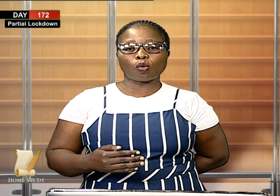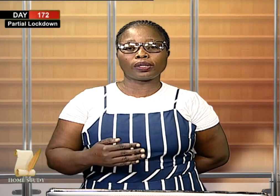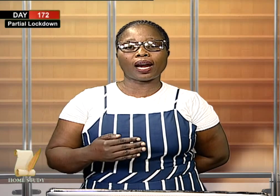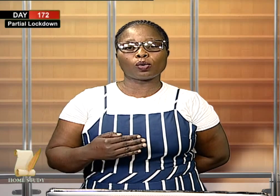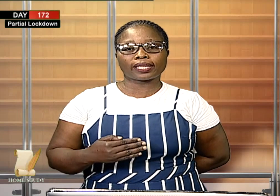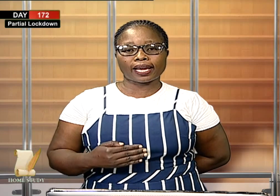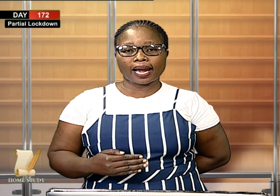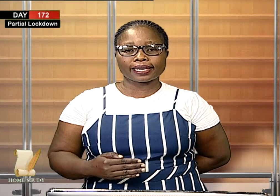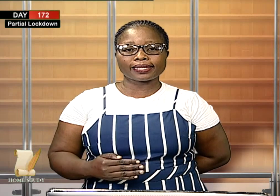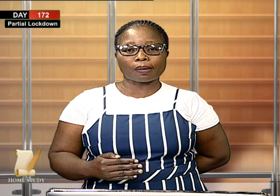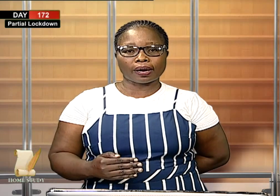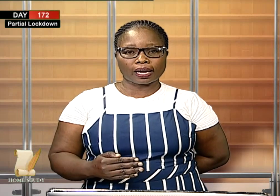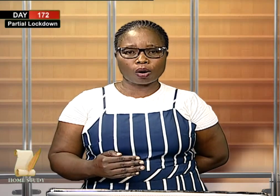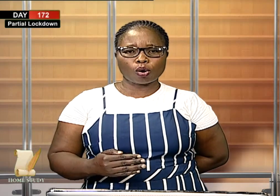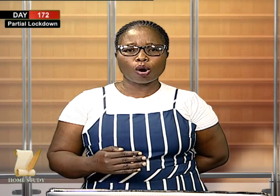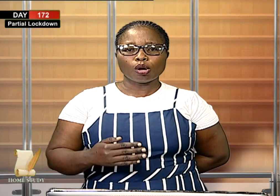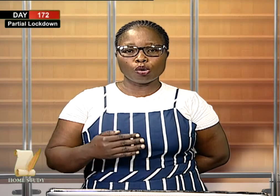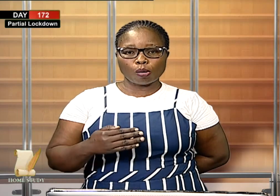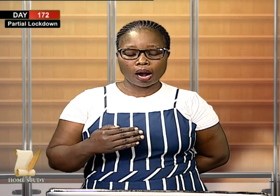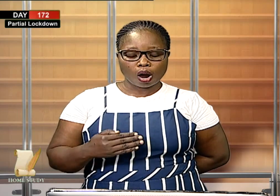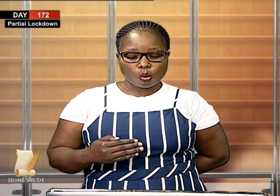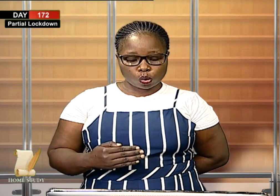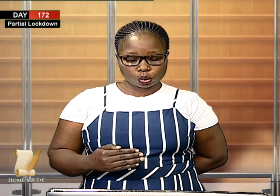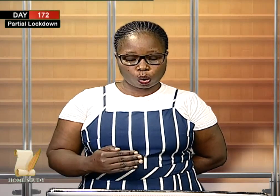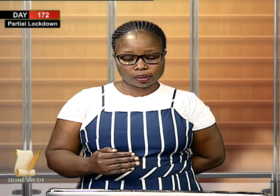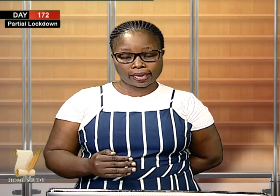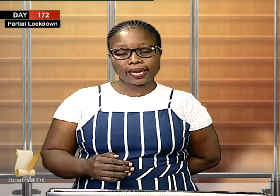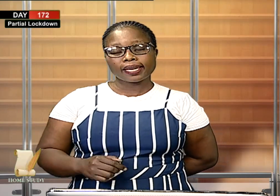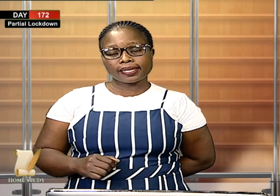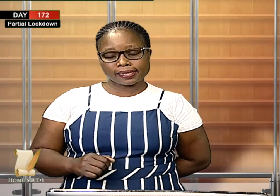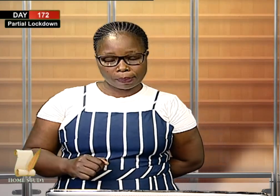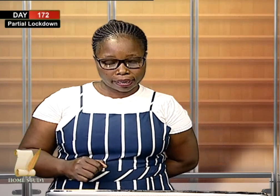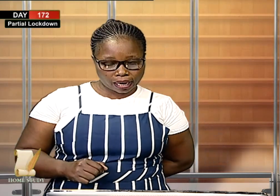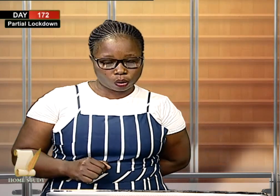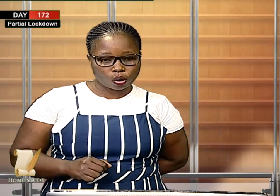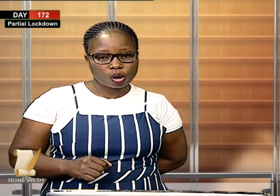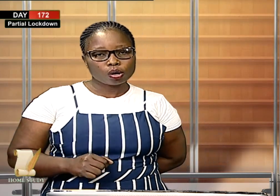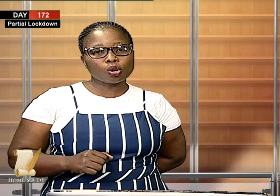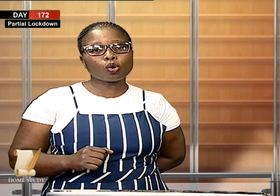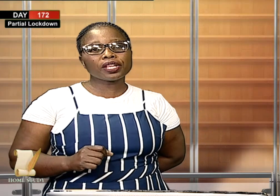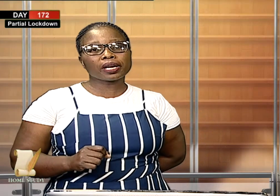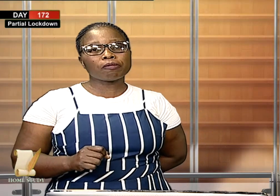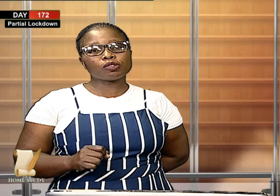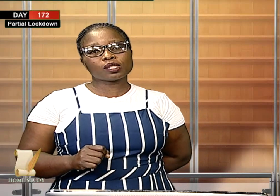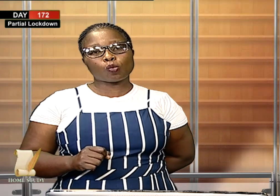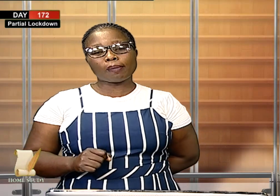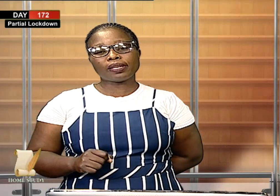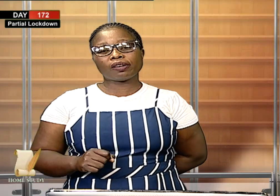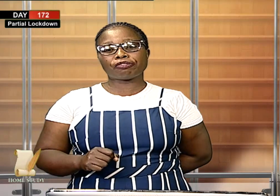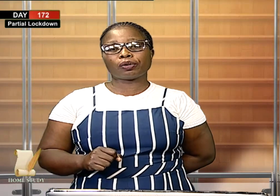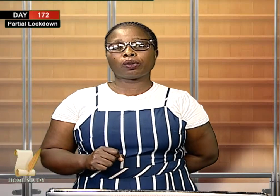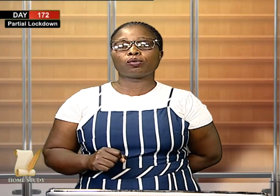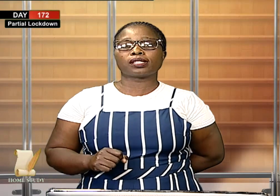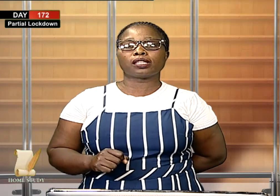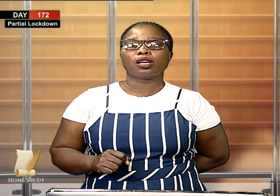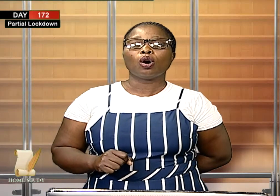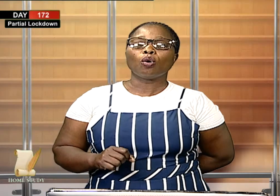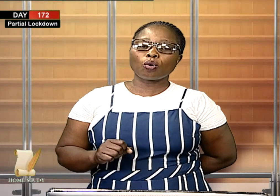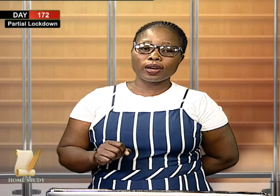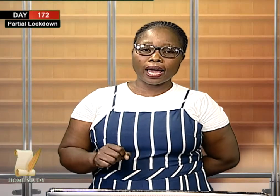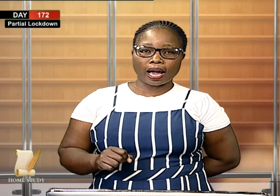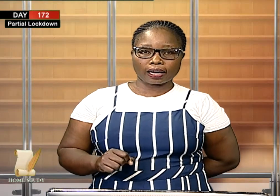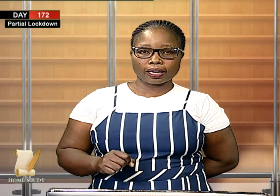lapho khona utawuteka indzaba yakho noma ucoce indzaba yakho lokunye ke mfundzi wami lengifuna